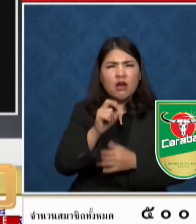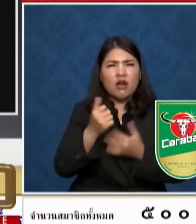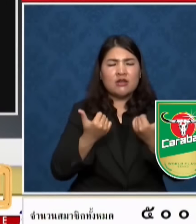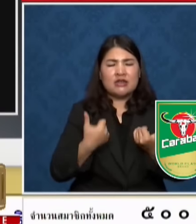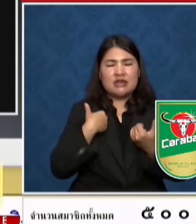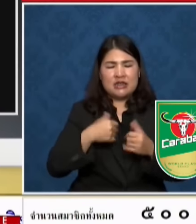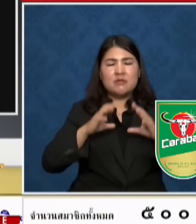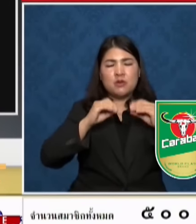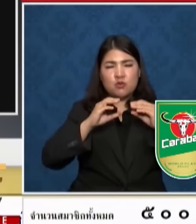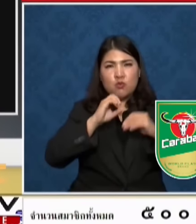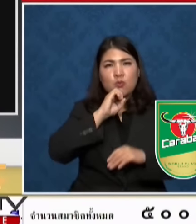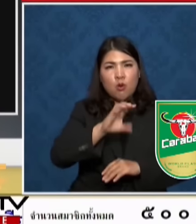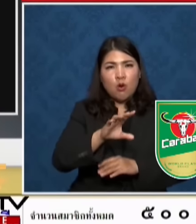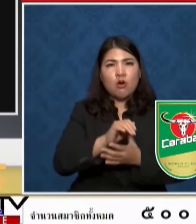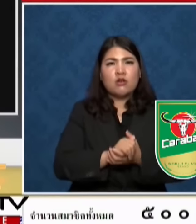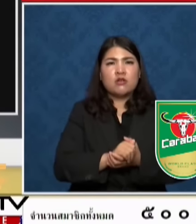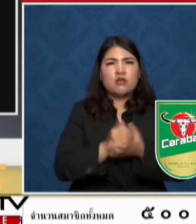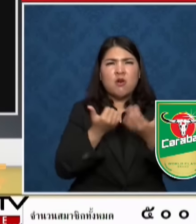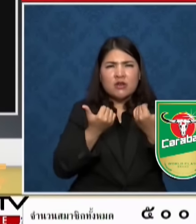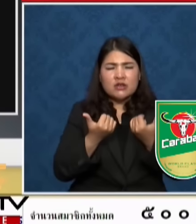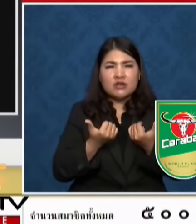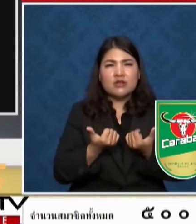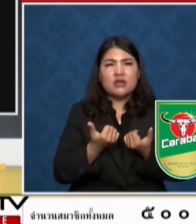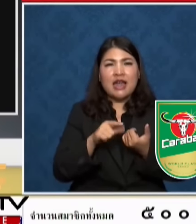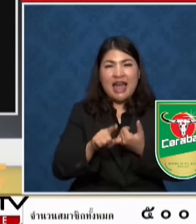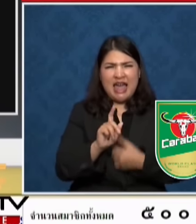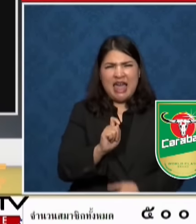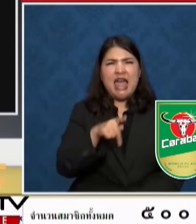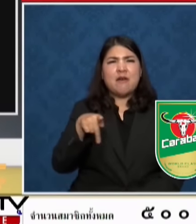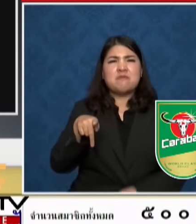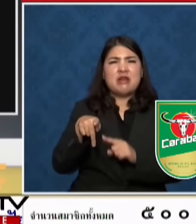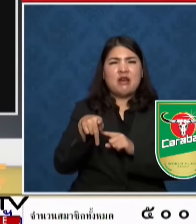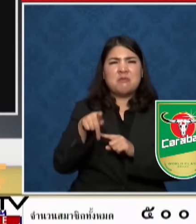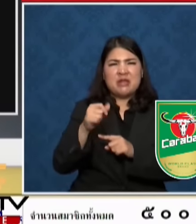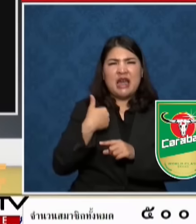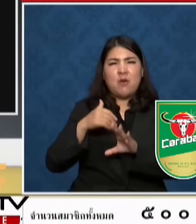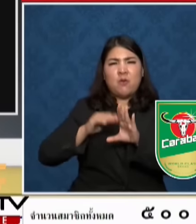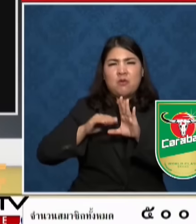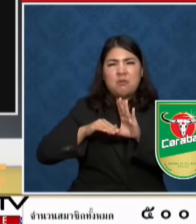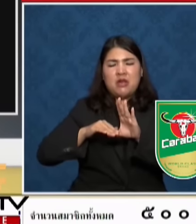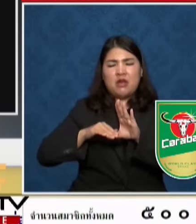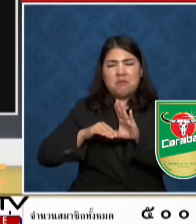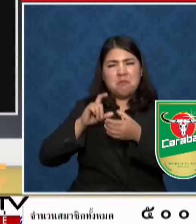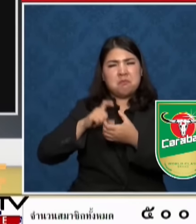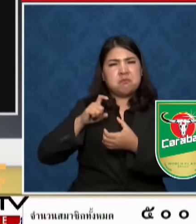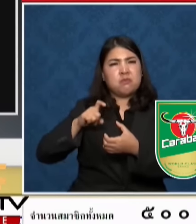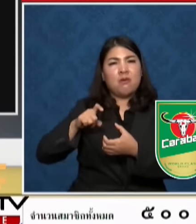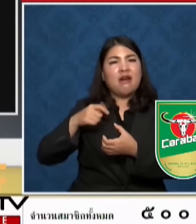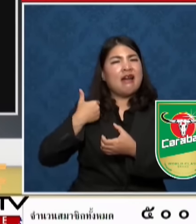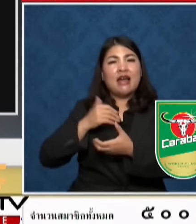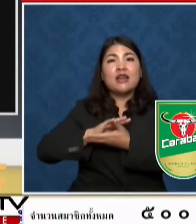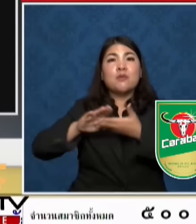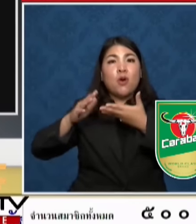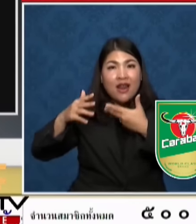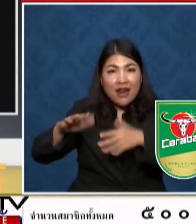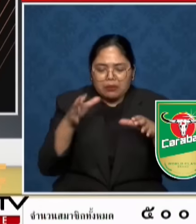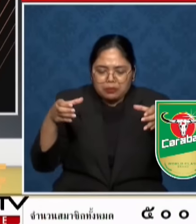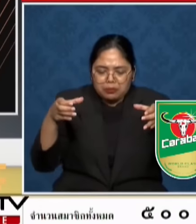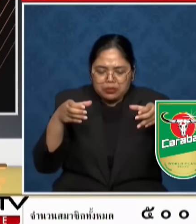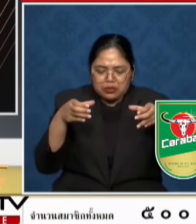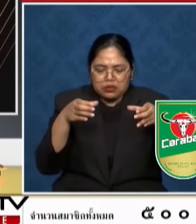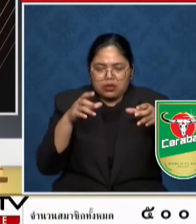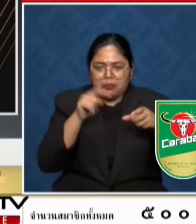มันไม่ตอบโจทย์หรือเปล่านะครับใช้กัน 5,000 กว่าล้านที่ข้องบออกมาในการทำกรรมการยุทธศาสตร์ซอฟต์พาวเวอร์เนี่ย